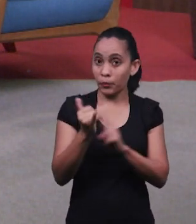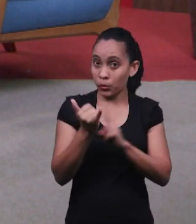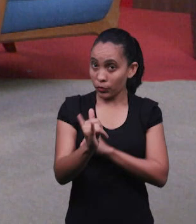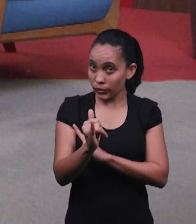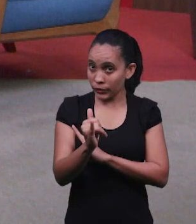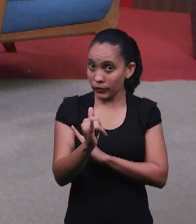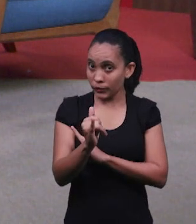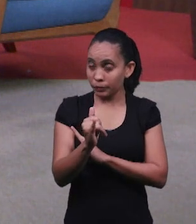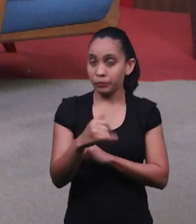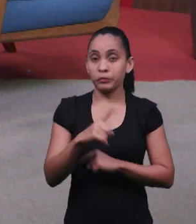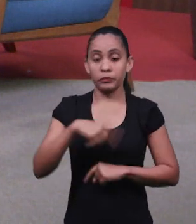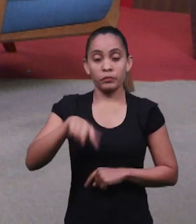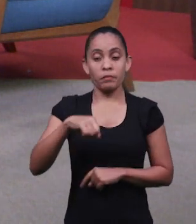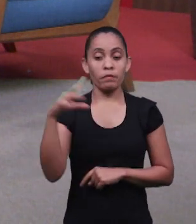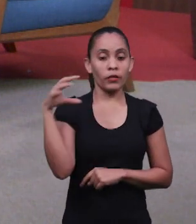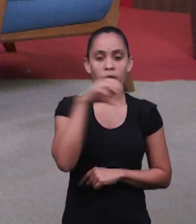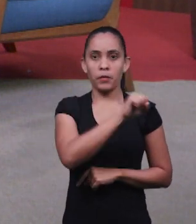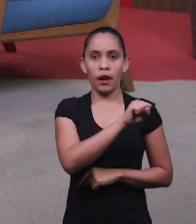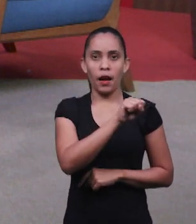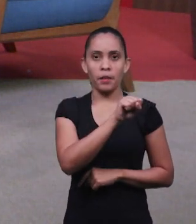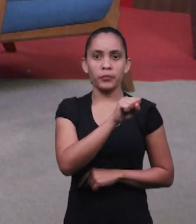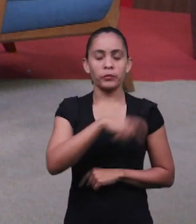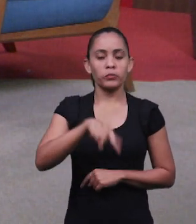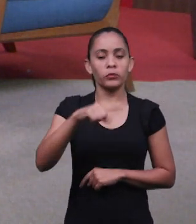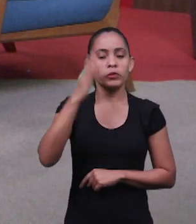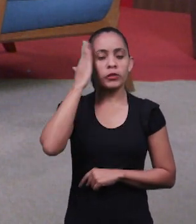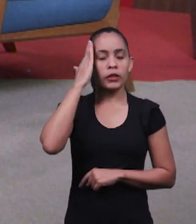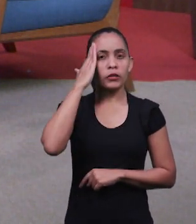aspects afin que vous puissiez faire